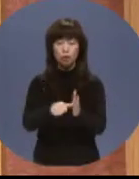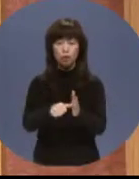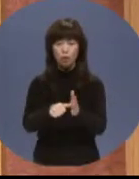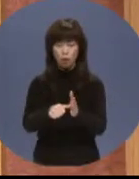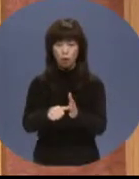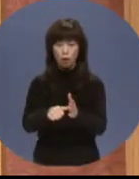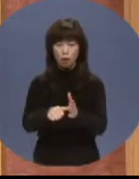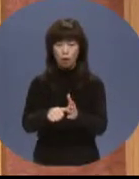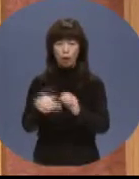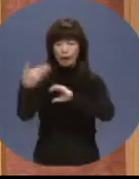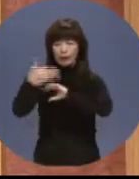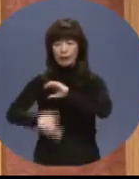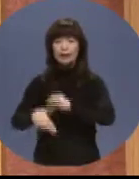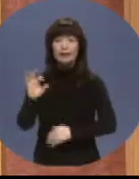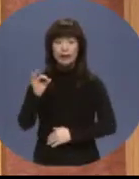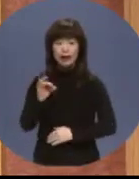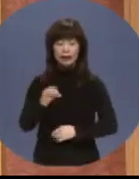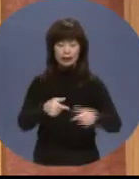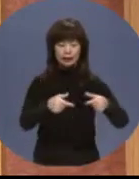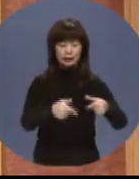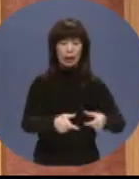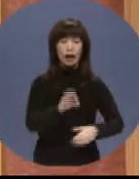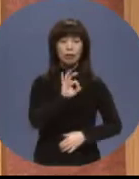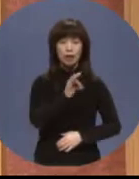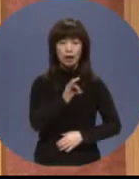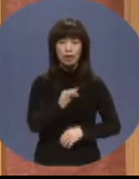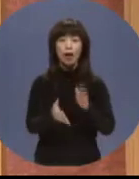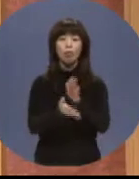手数料も無料となっています。